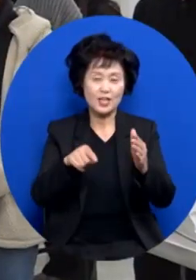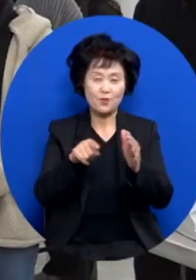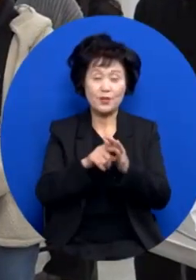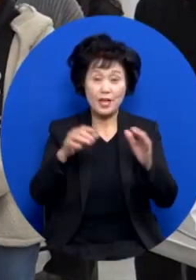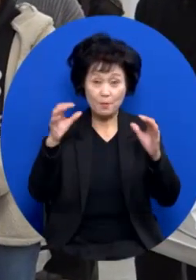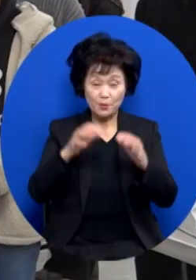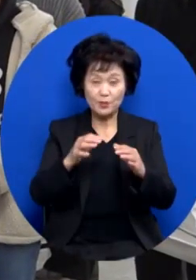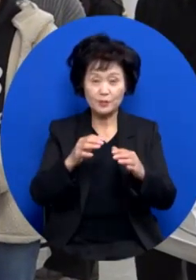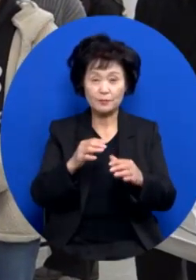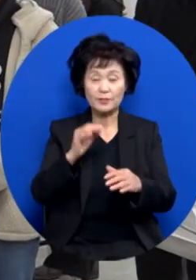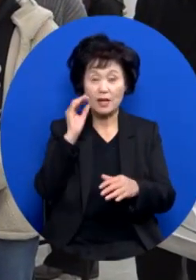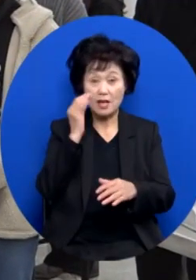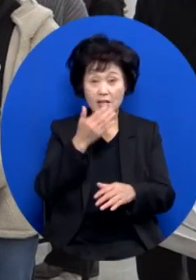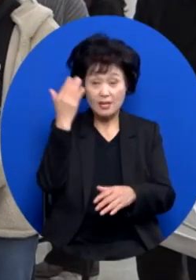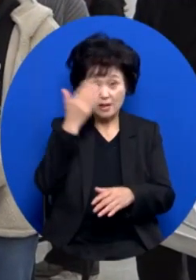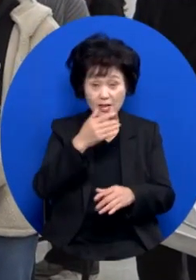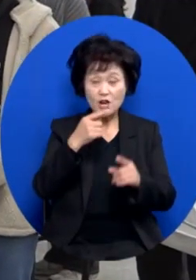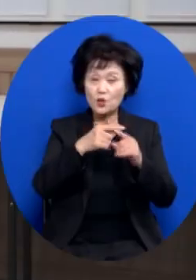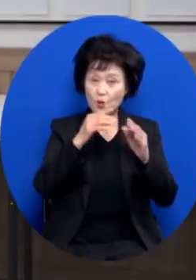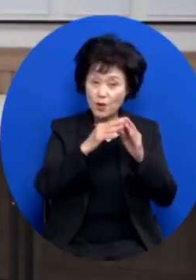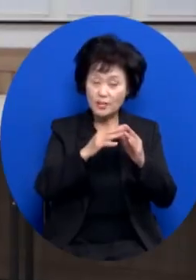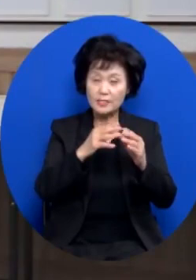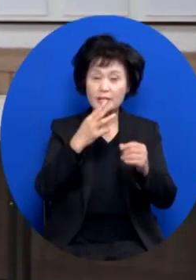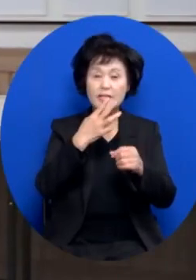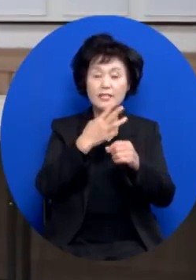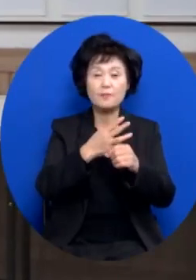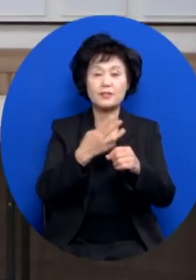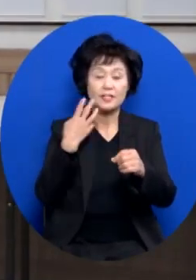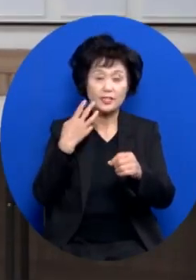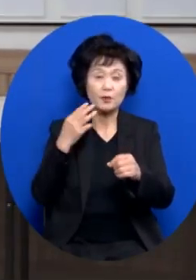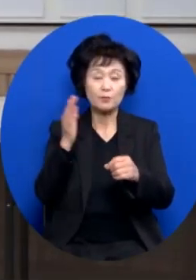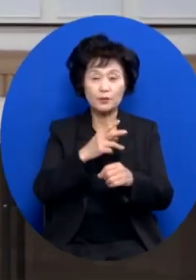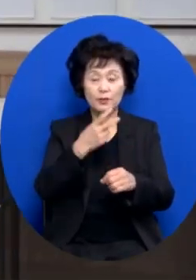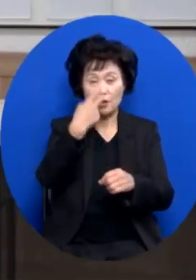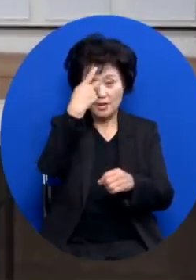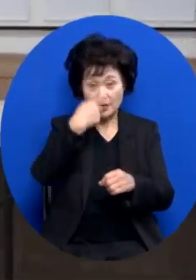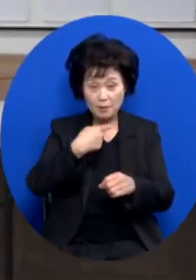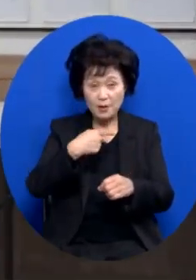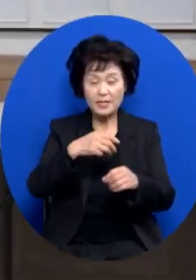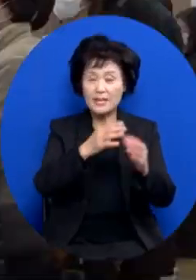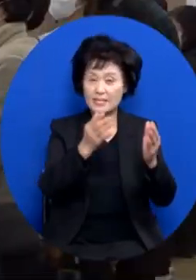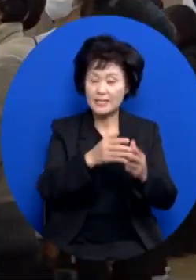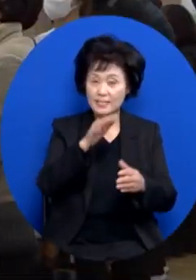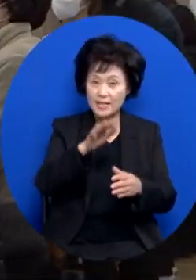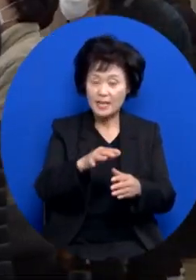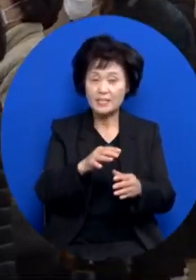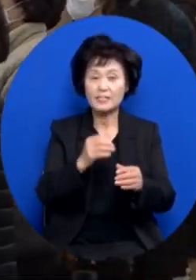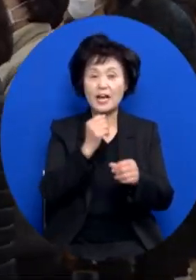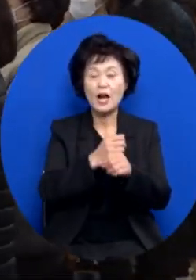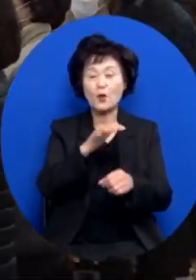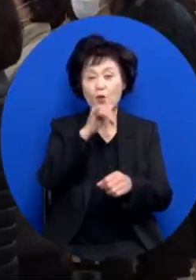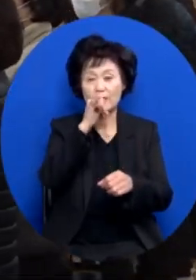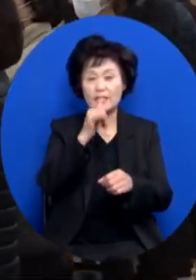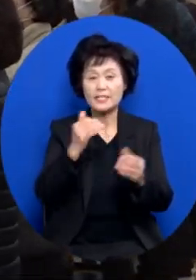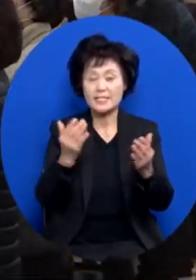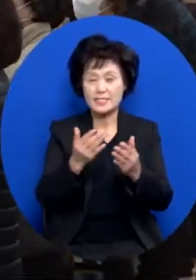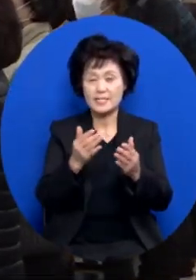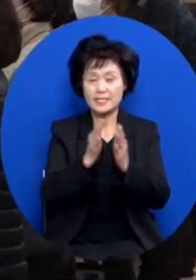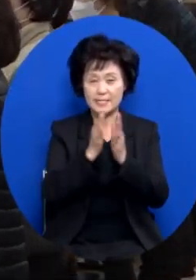조치원 성결교회는 3년 전부터 사마리안 퍼스에서 진행하는 오퍼레이션 크리스마스 차일드 사역을